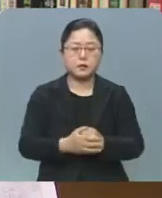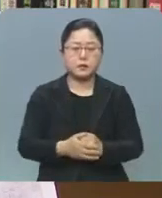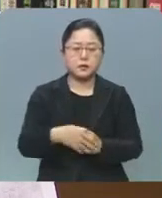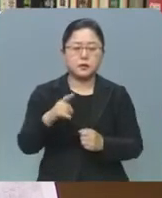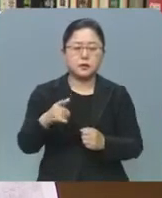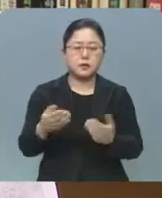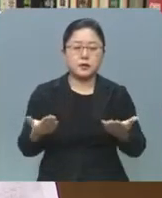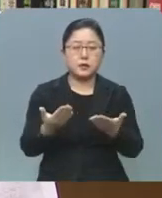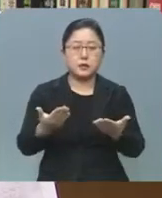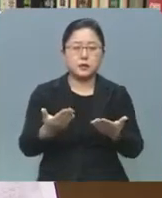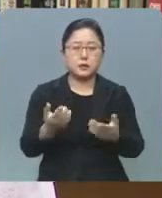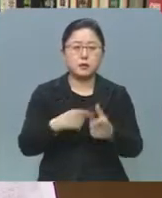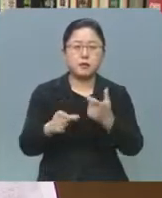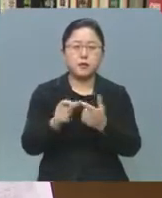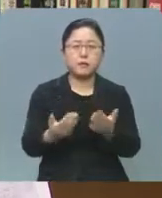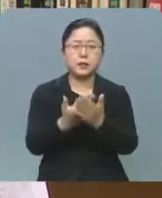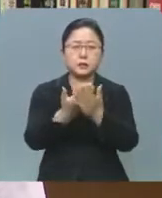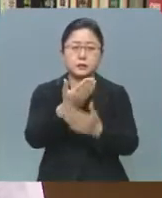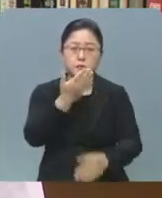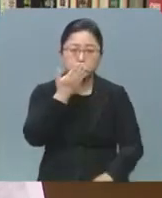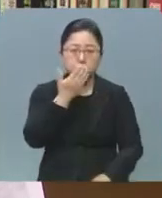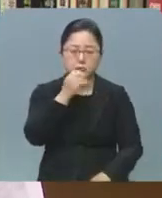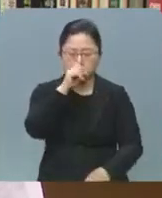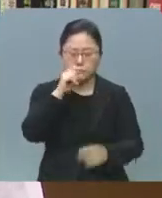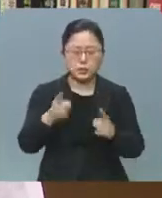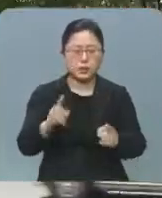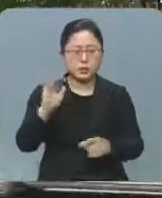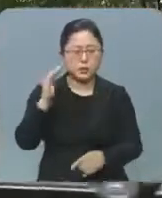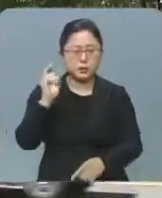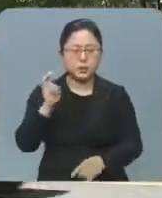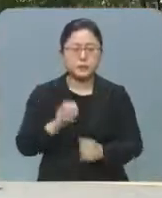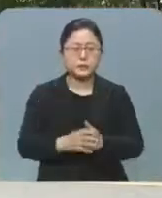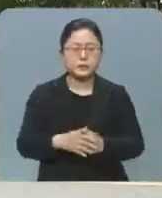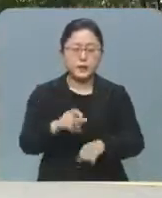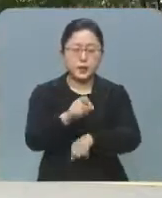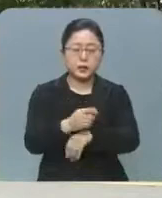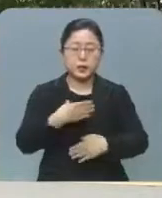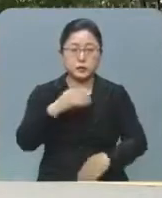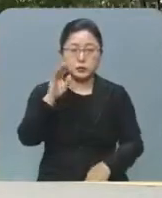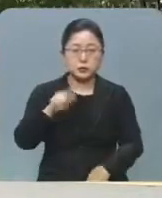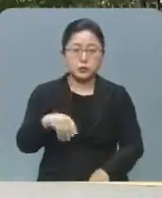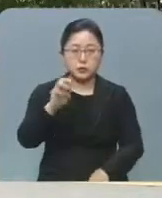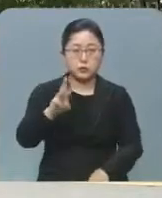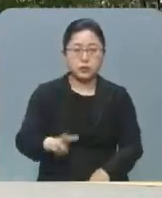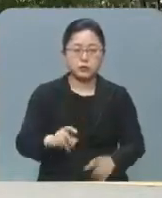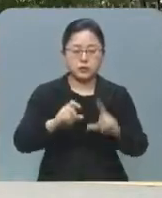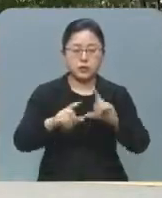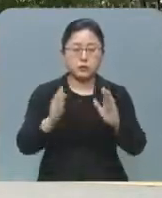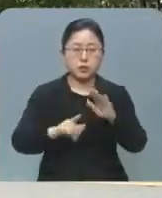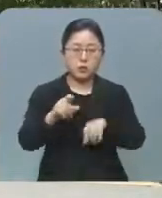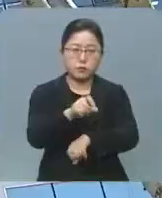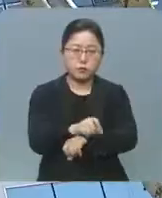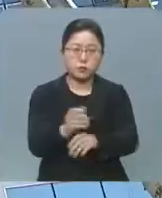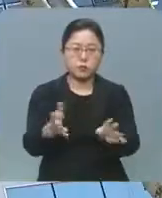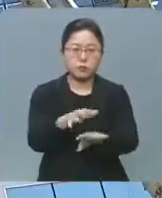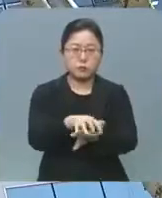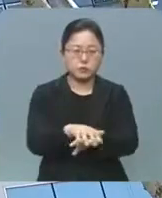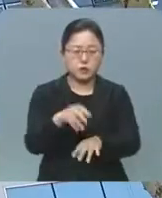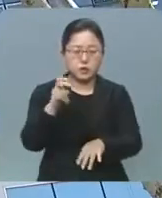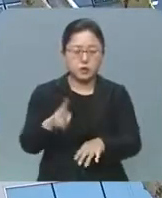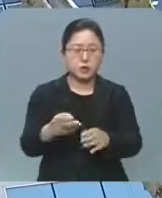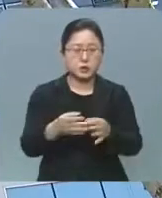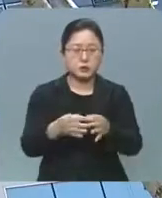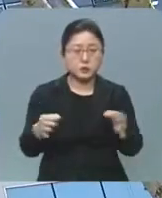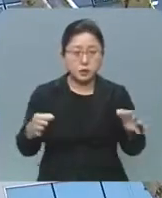어떤 그 업무도 더 발전할 수 있는 기회가 될 수 있다고 생각합니다. 행정안전부는 광주 일부 공무원 노조의 성과급 재분배